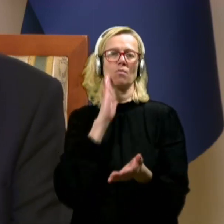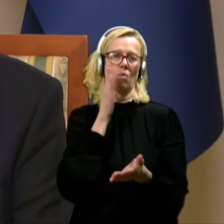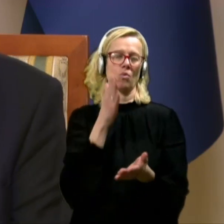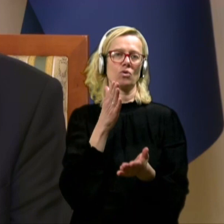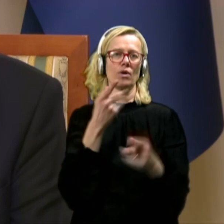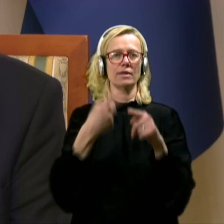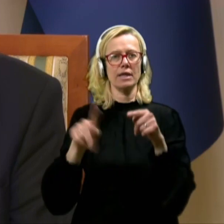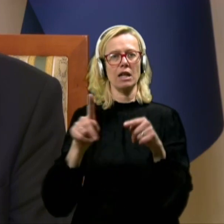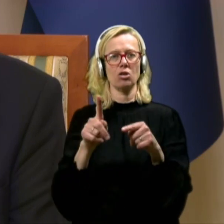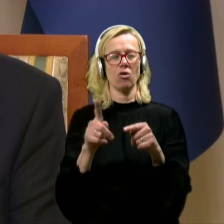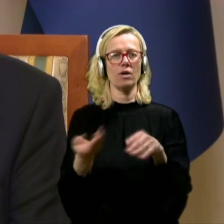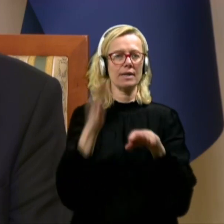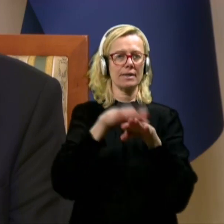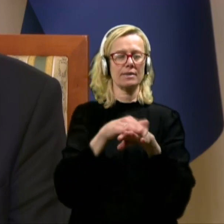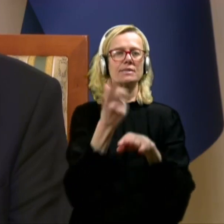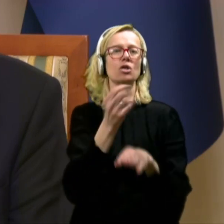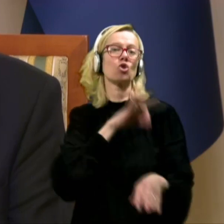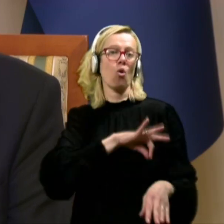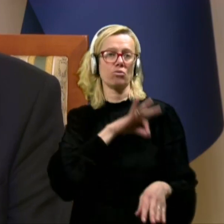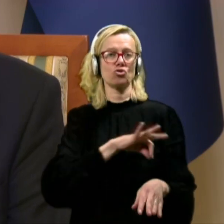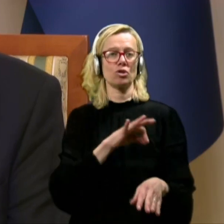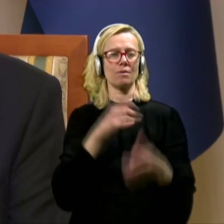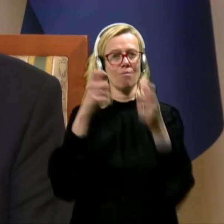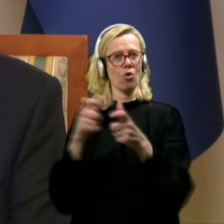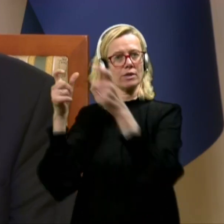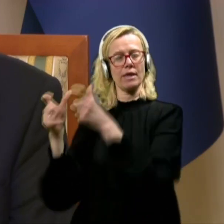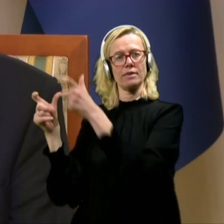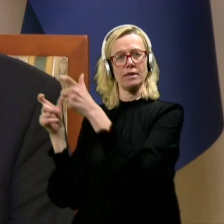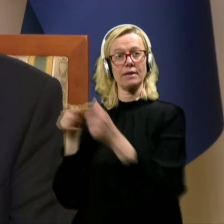delno kriti pač z dobički podjetij,